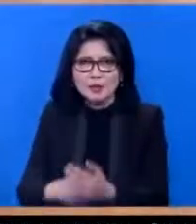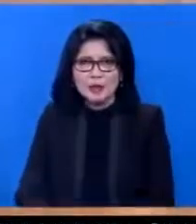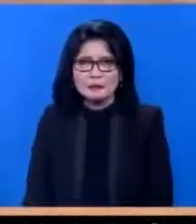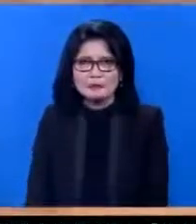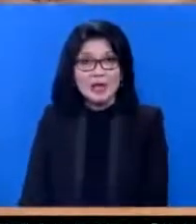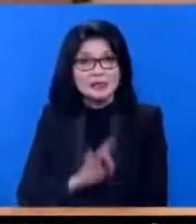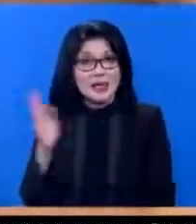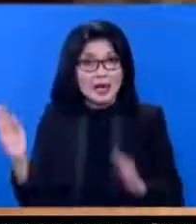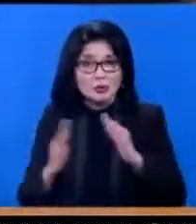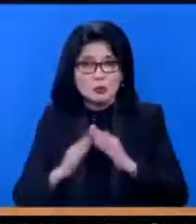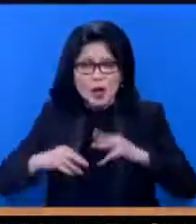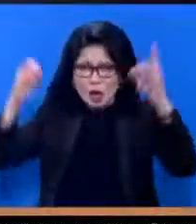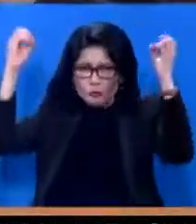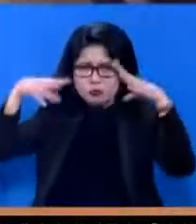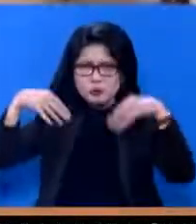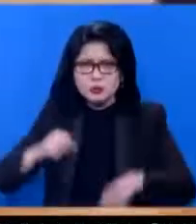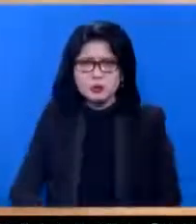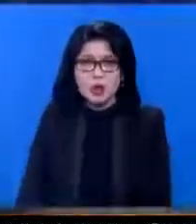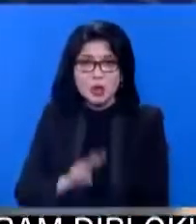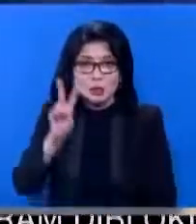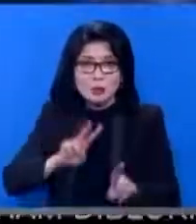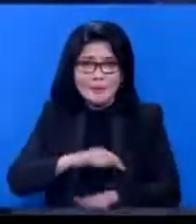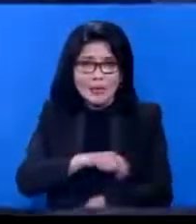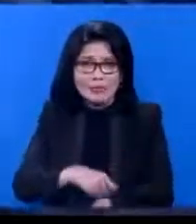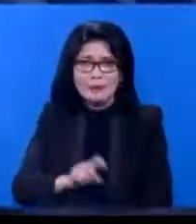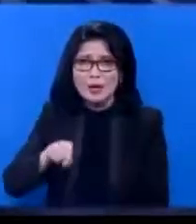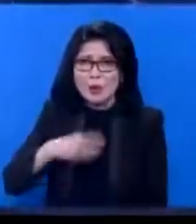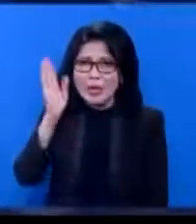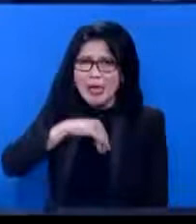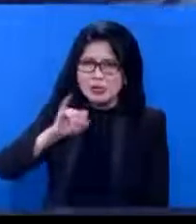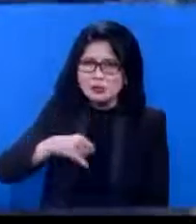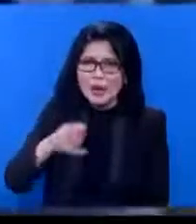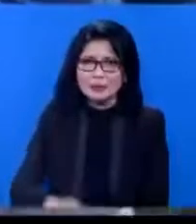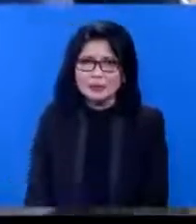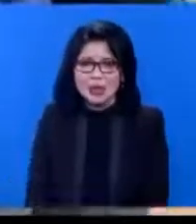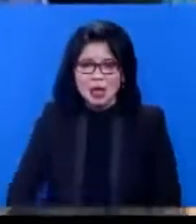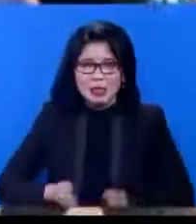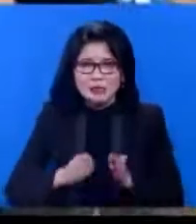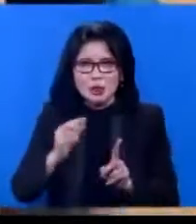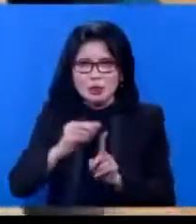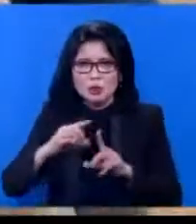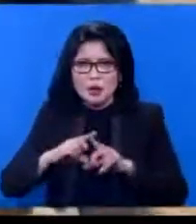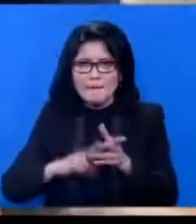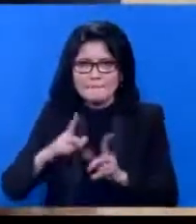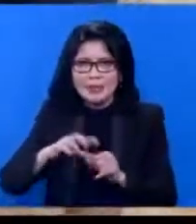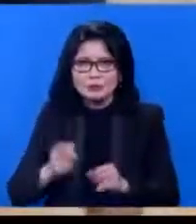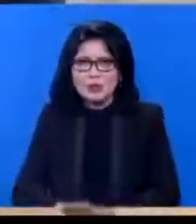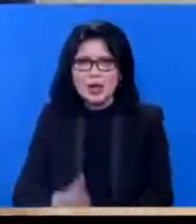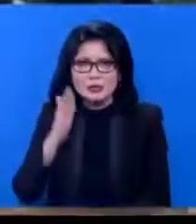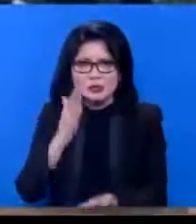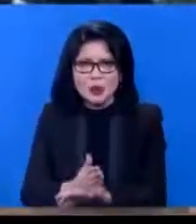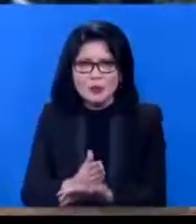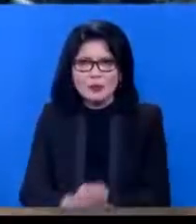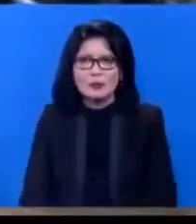Selain permukiman warga, hujan yang berlangsung selama hampir 12 jam sejak Jumat pukul 11 malam membuat jalur Pantura Semarang-Kendal lumpuh akibat